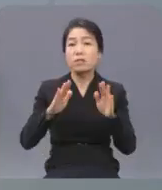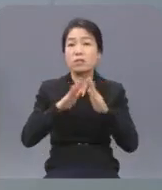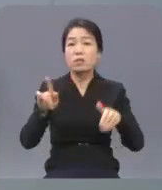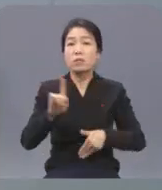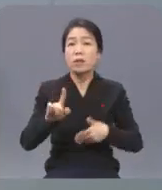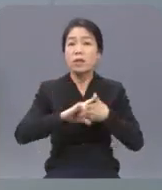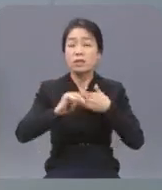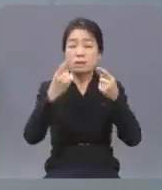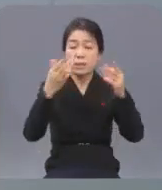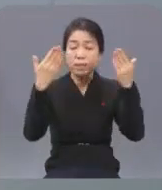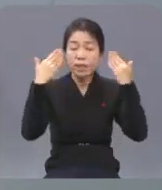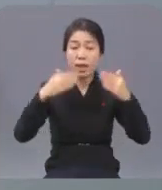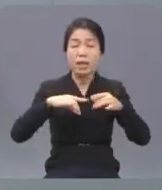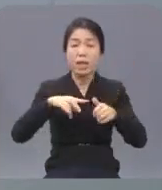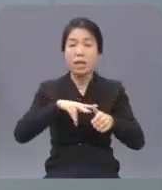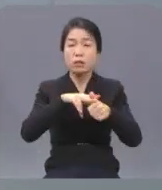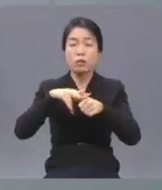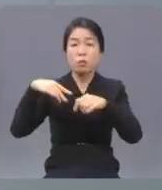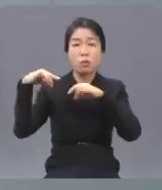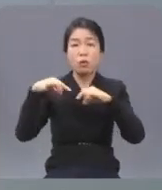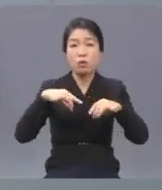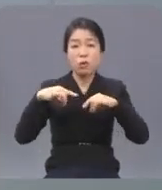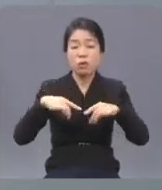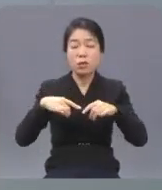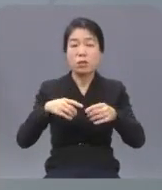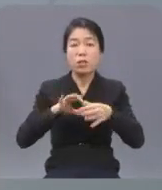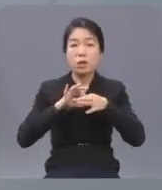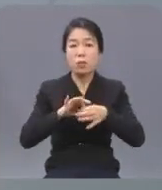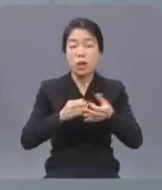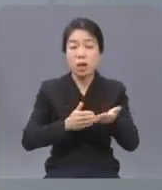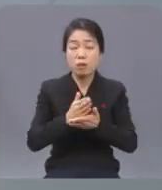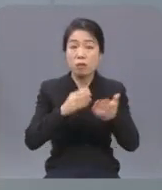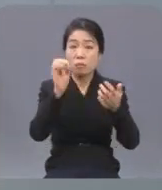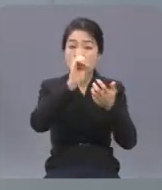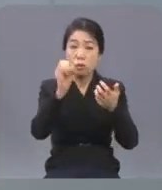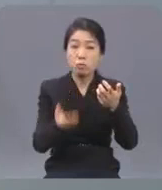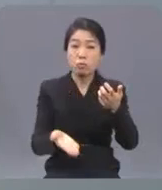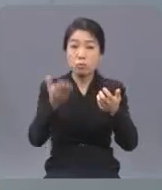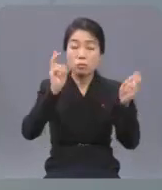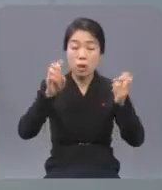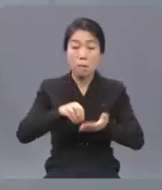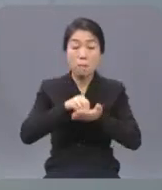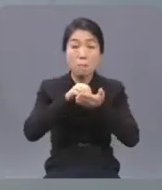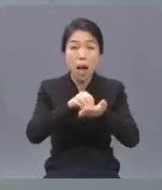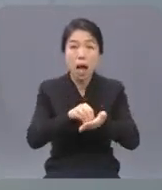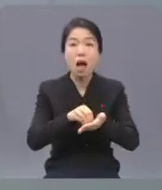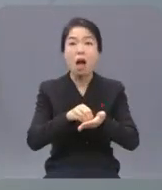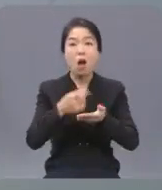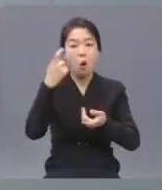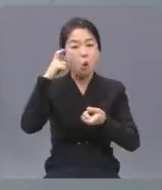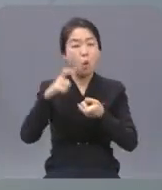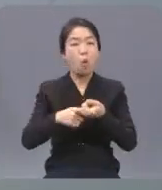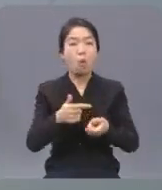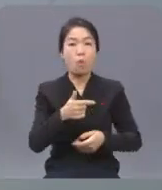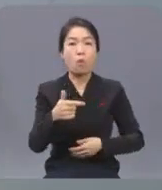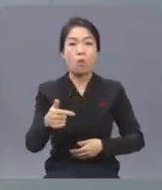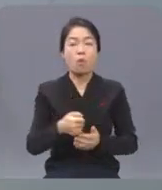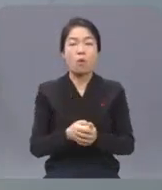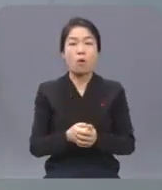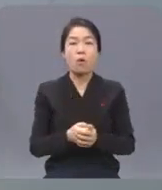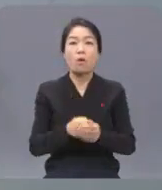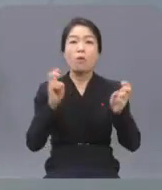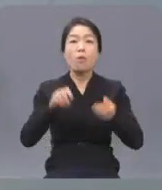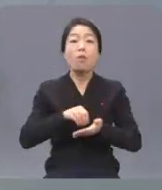한 지방대 정보전자공학 관련 학과가 80%가 넘는 취업률을 기록해 관심이 커지고 있습니다.